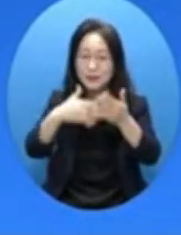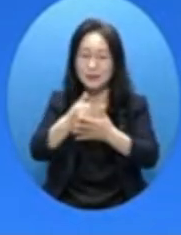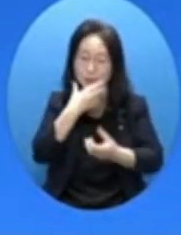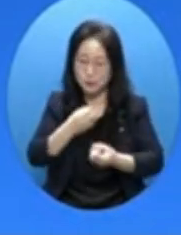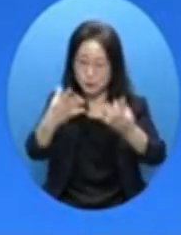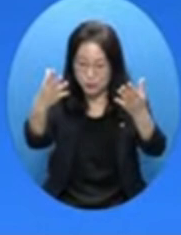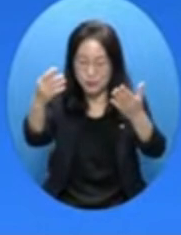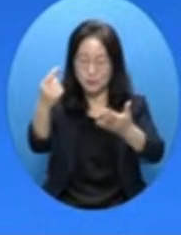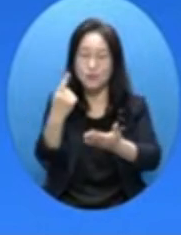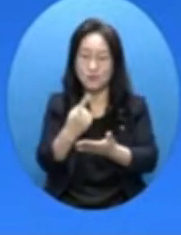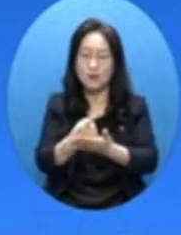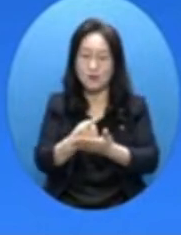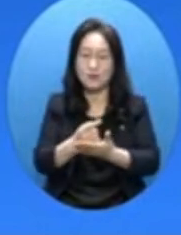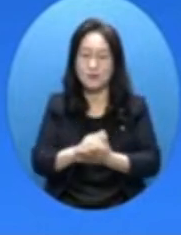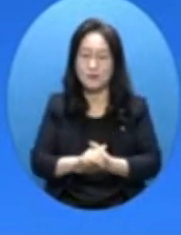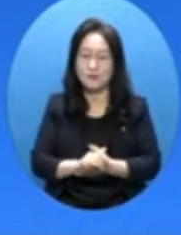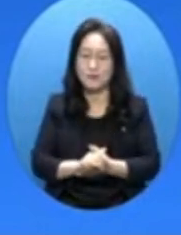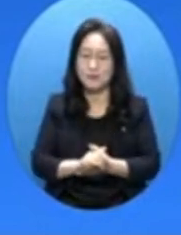되는 것입니다.